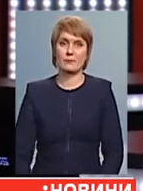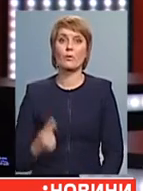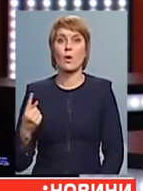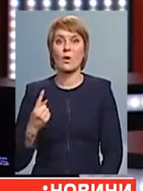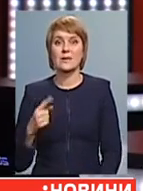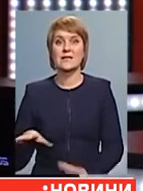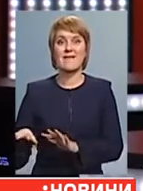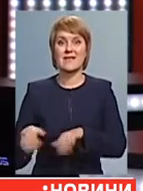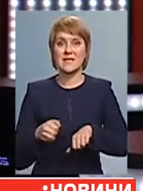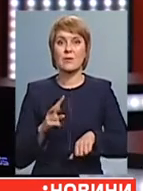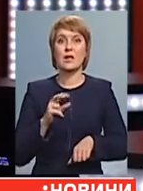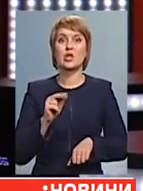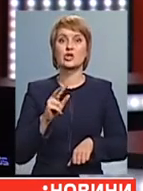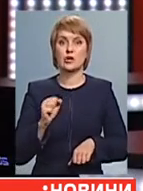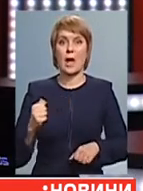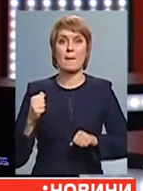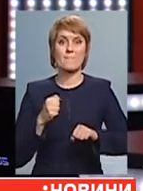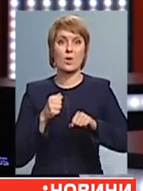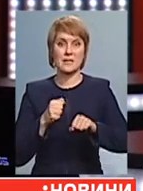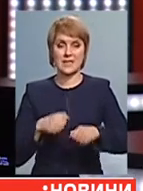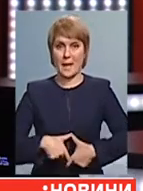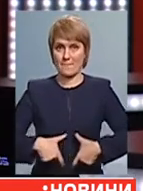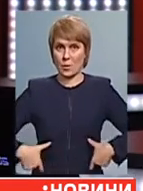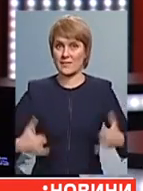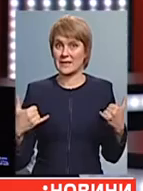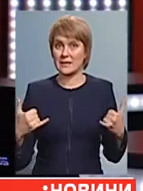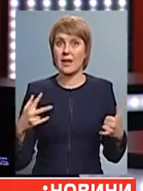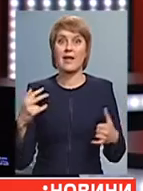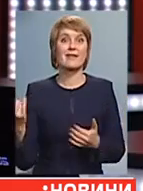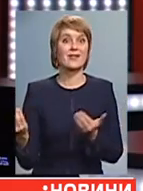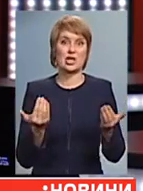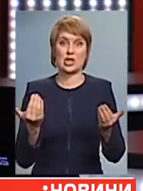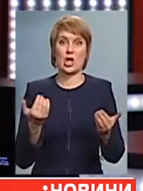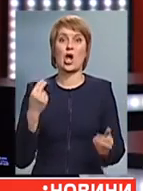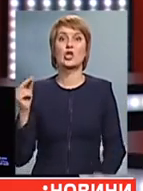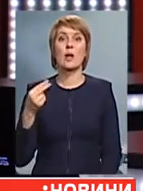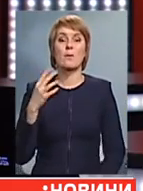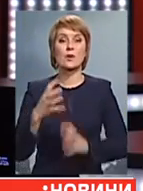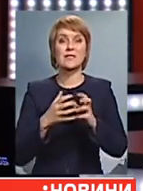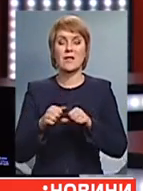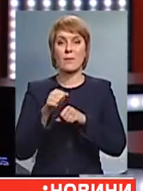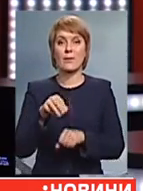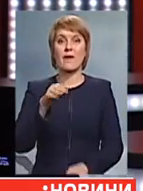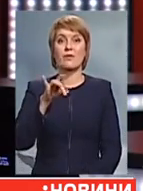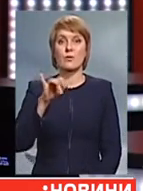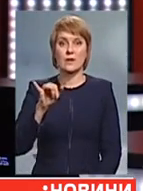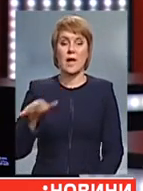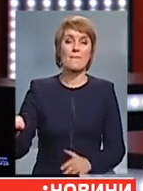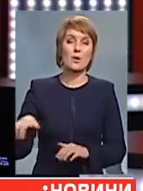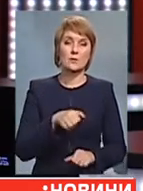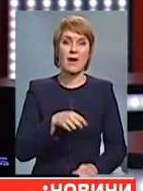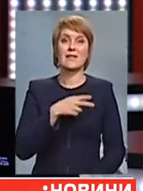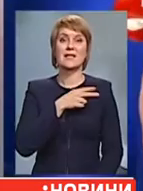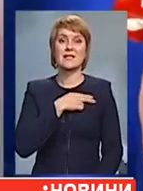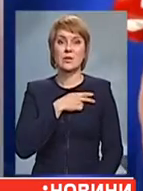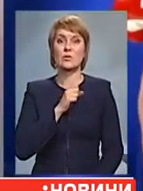Один із відібраних у Кличка боксерських поясів тепер нічий. Чемпіона світу з боксу Тайсона Ф'юрі позбавили титулу за версією